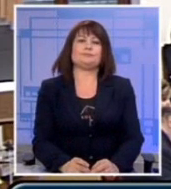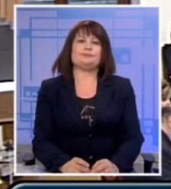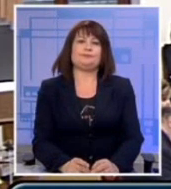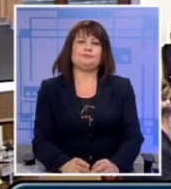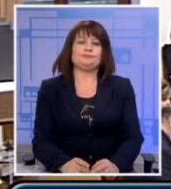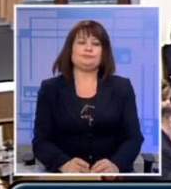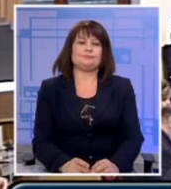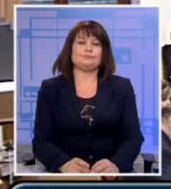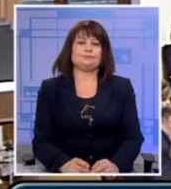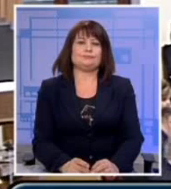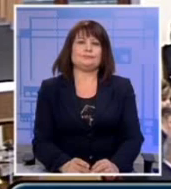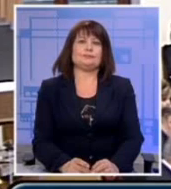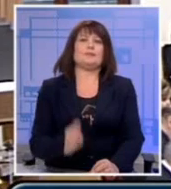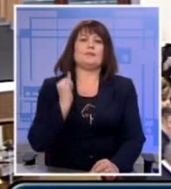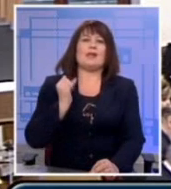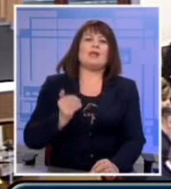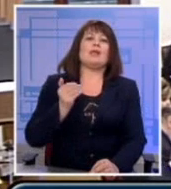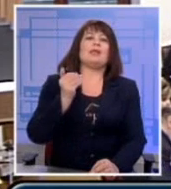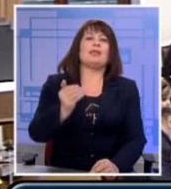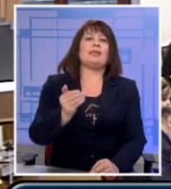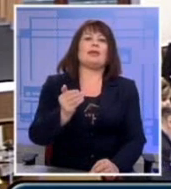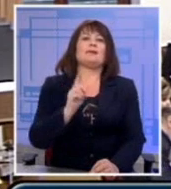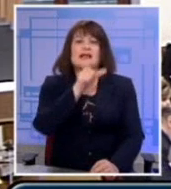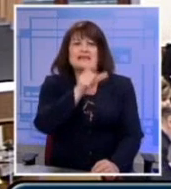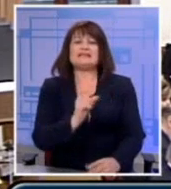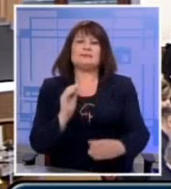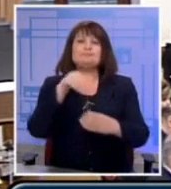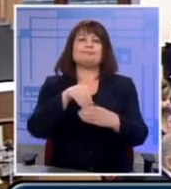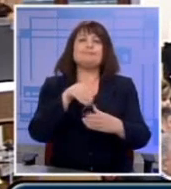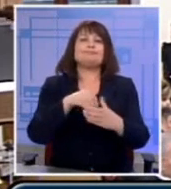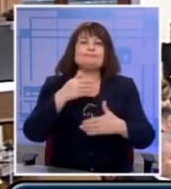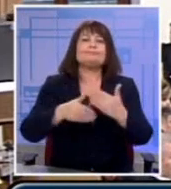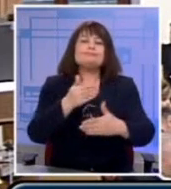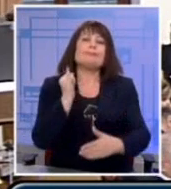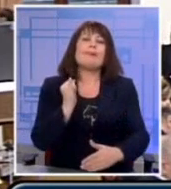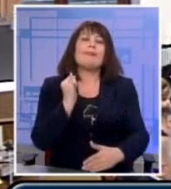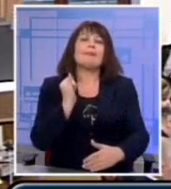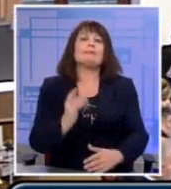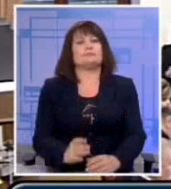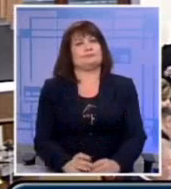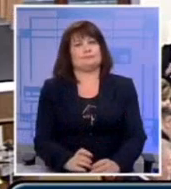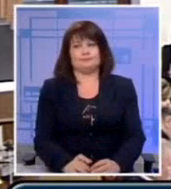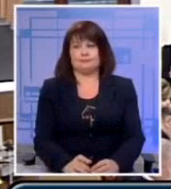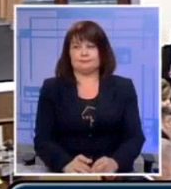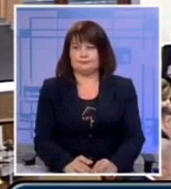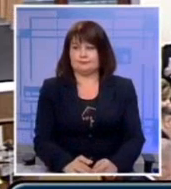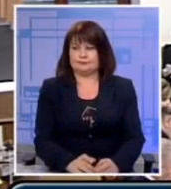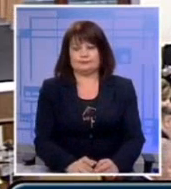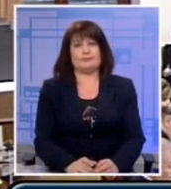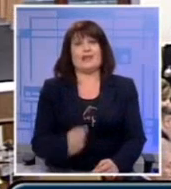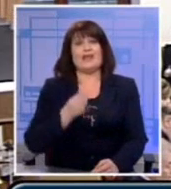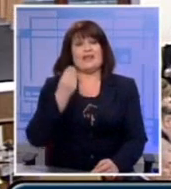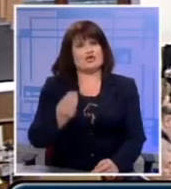Την καθυστέρηση δημιουργείται με τις παρεμβάσεις σας. Θα σας δώσω για να ανακαλέσετε τις εκφράσεις